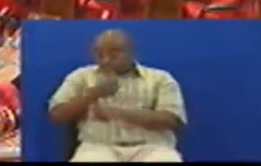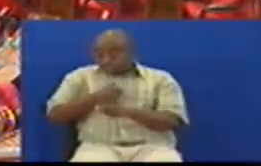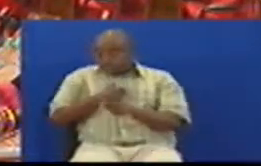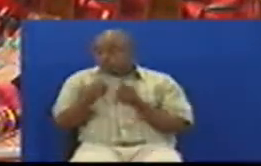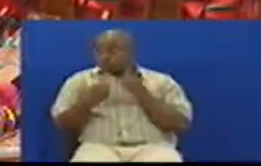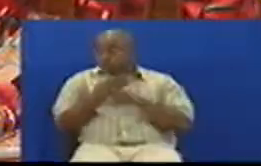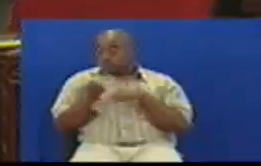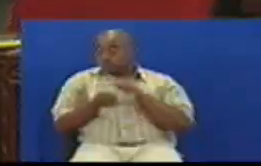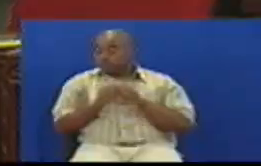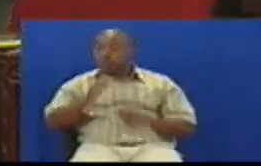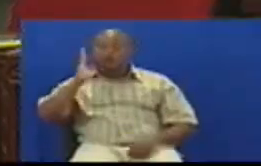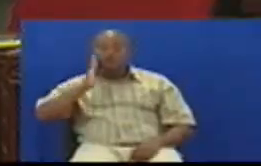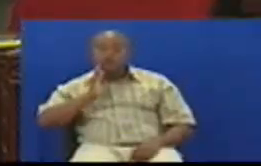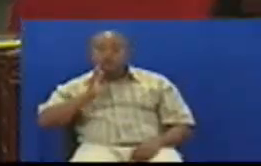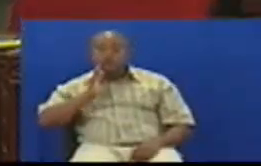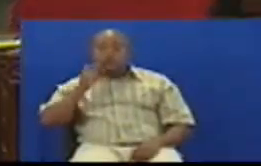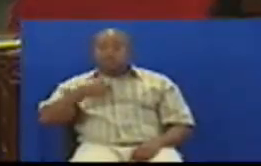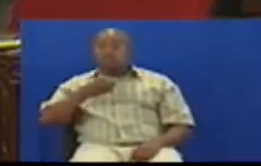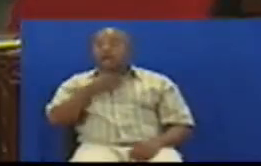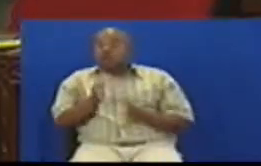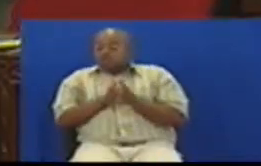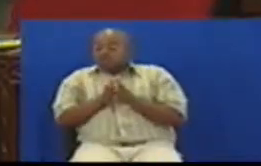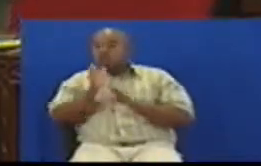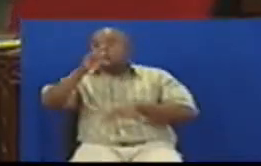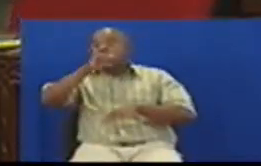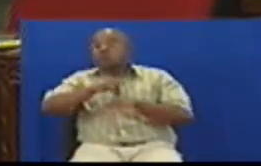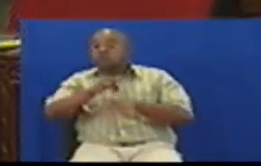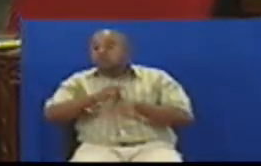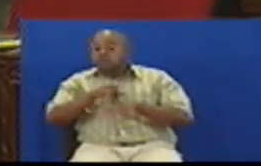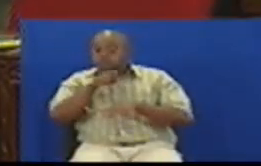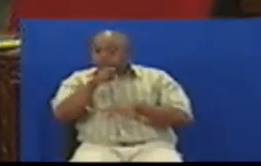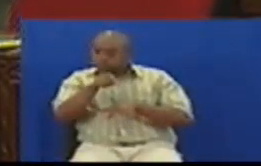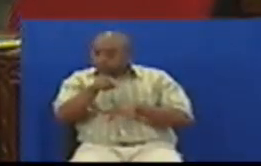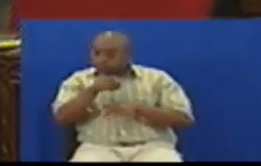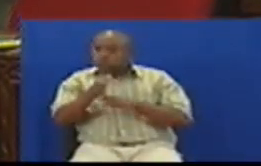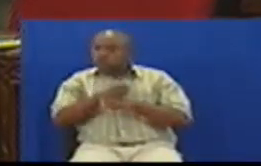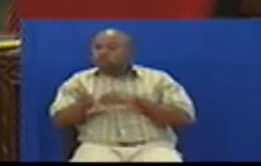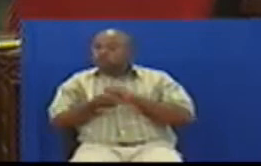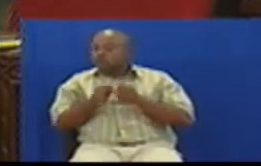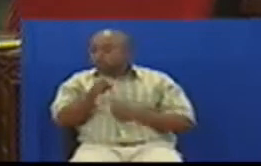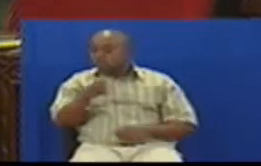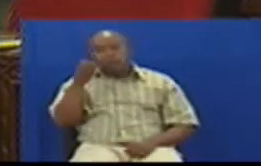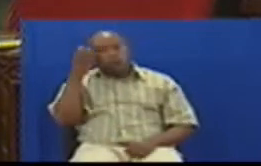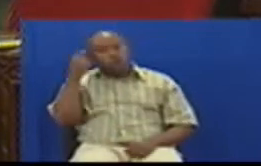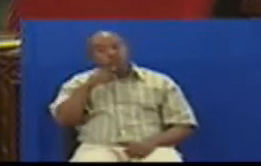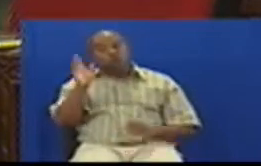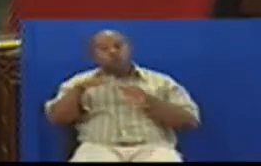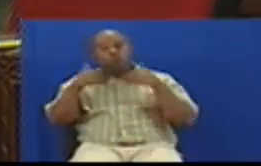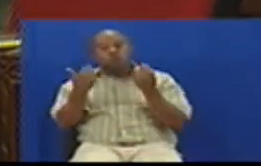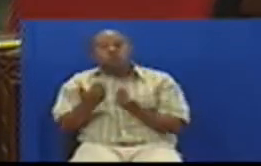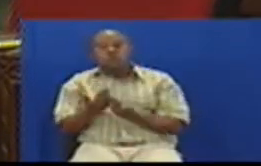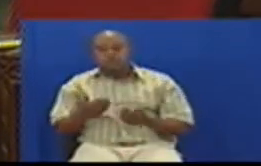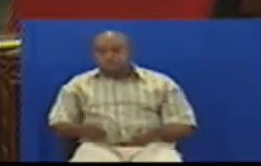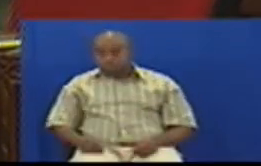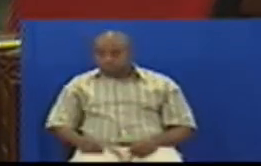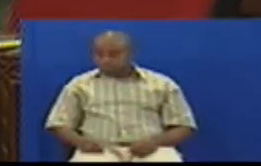vijana, ningependa na mimi nigusie changamoto hii au janga hili la kidunia na hasa katika sekta